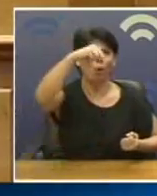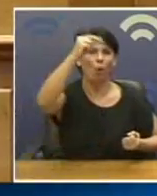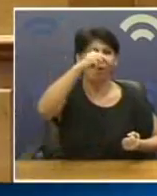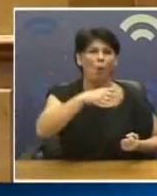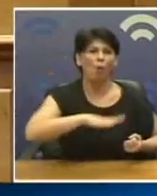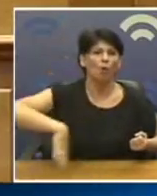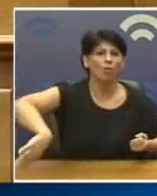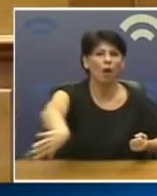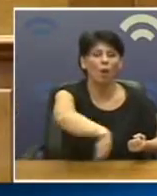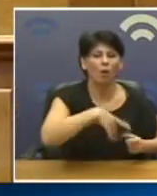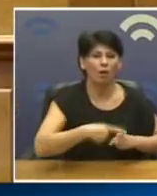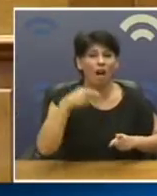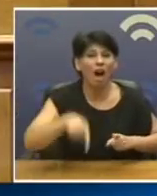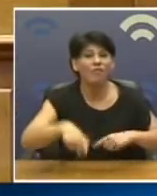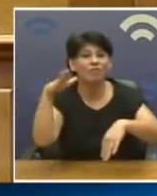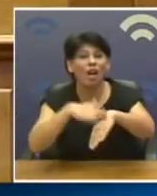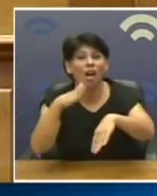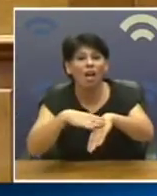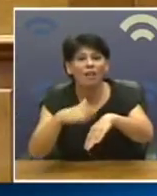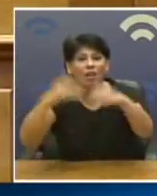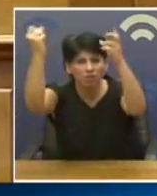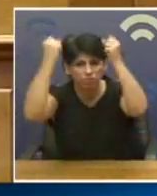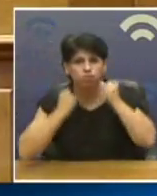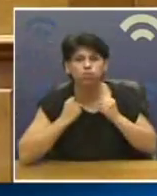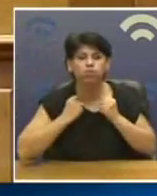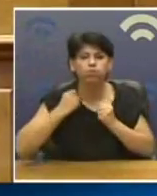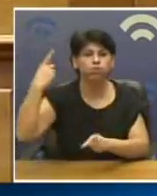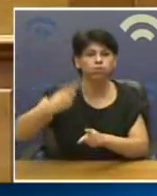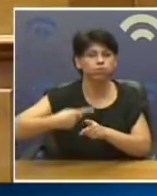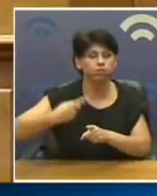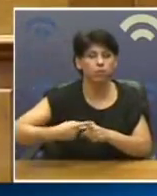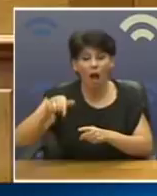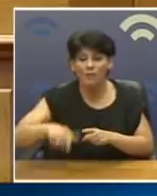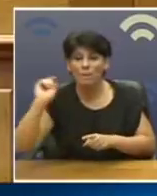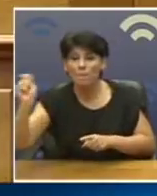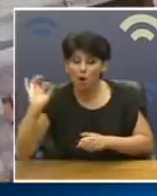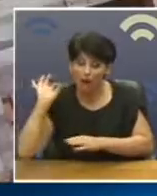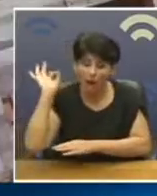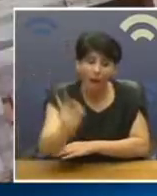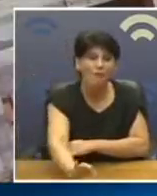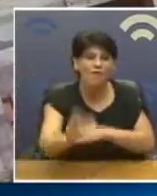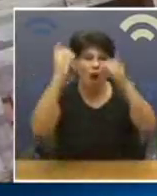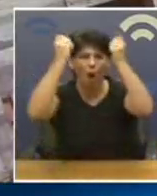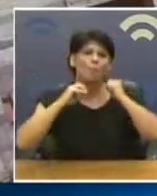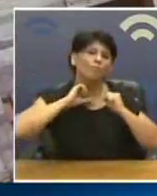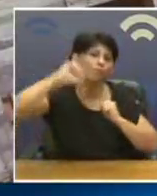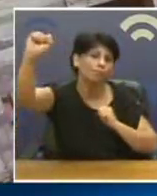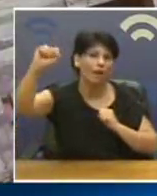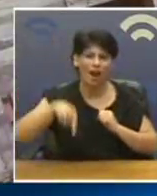Αυτές είναι οι αιτίες της χρεοκοπίας. Αυτές είναι οι πολιτικές που μας οδήγησαν στη χρεοκοπία και δυστυχώς